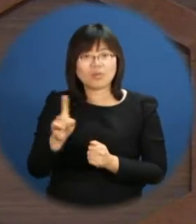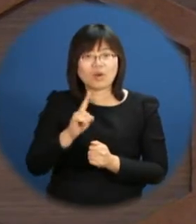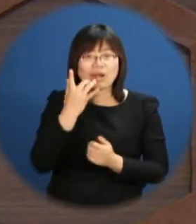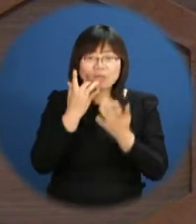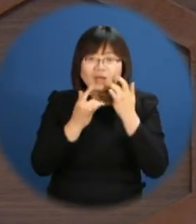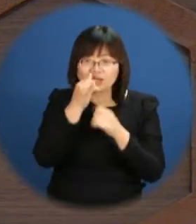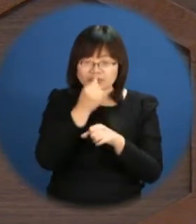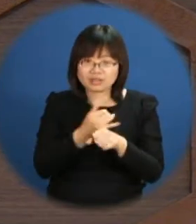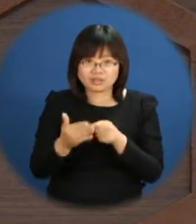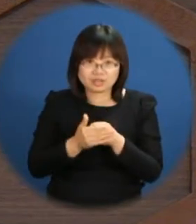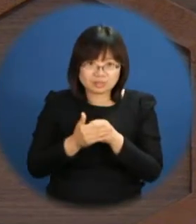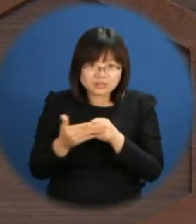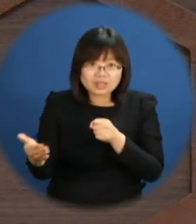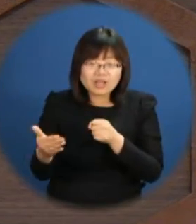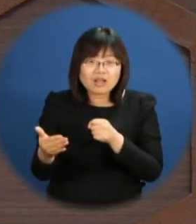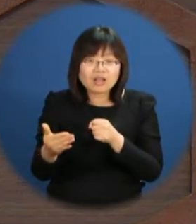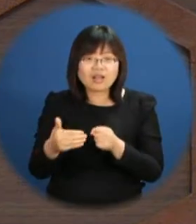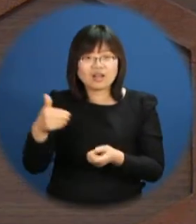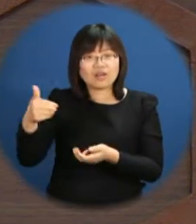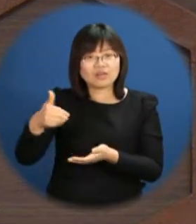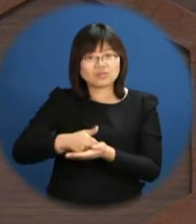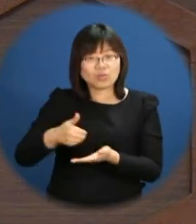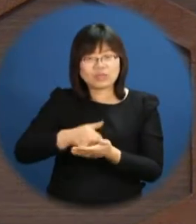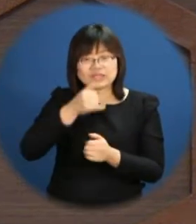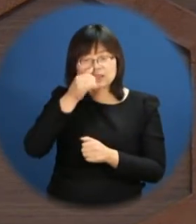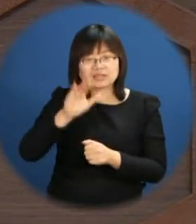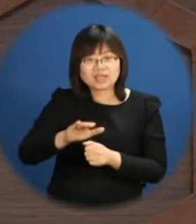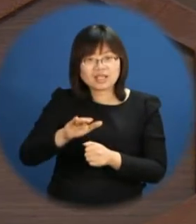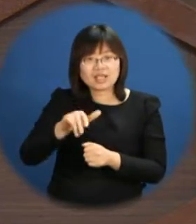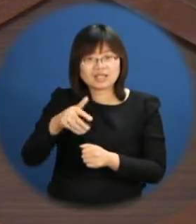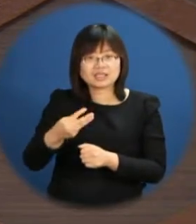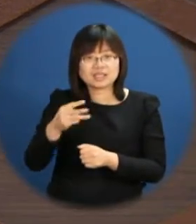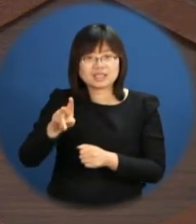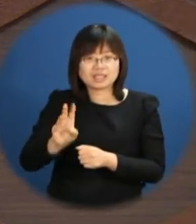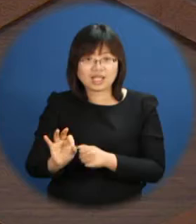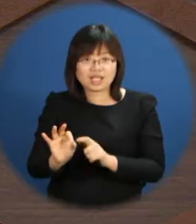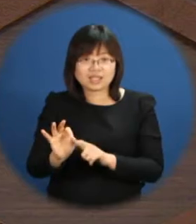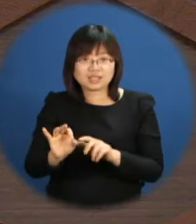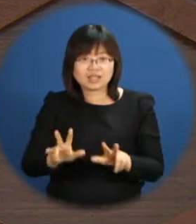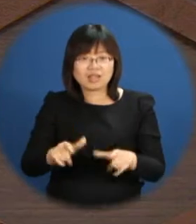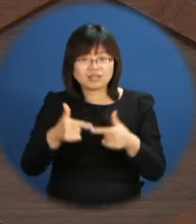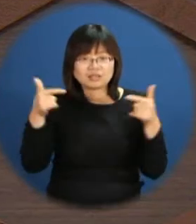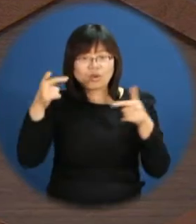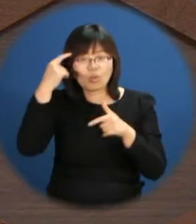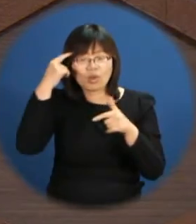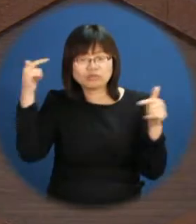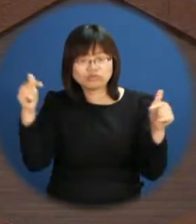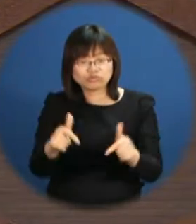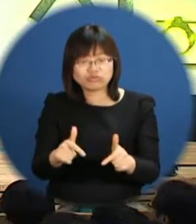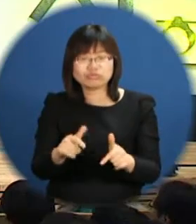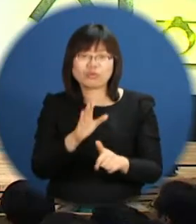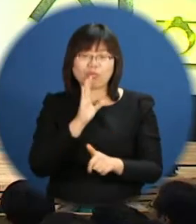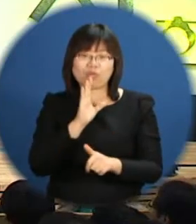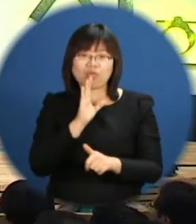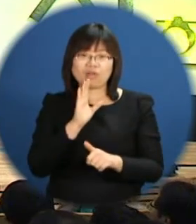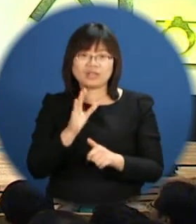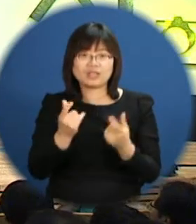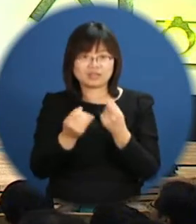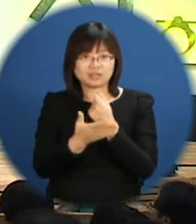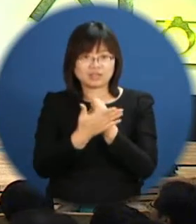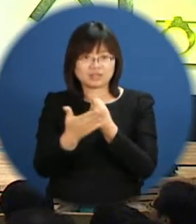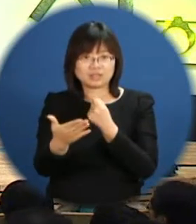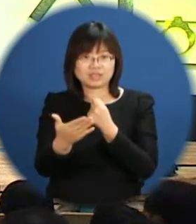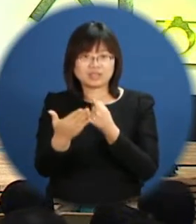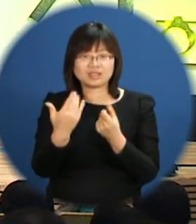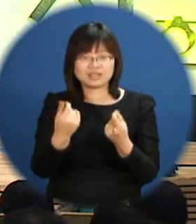빠져서 녹이 쓰는 거라는데 공부에 질량이 들어요 줄어야 g 그래서